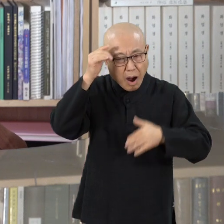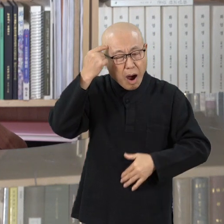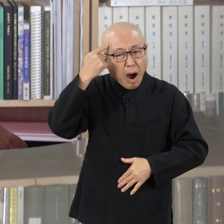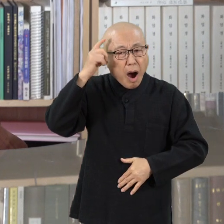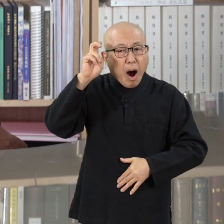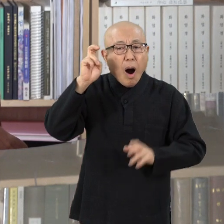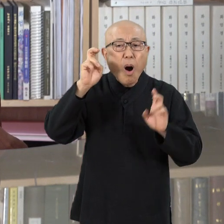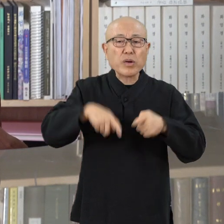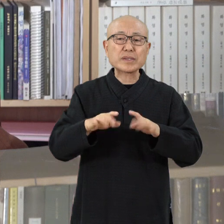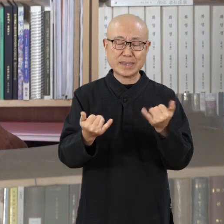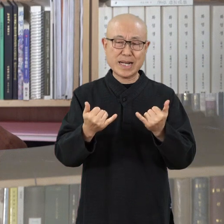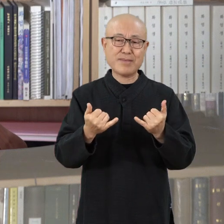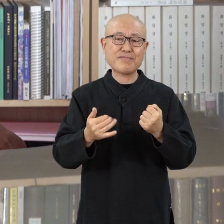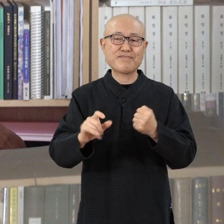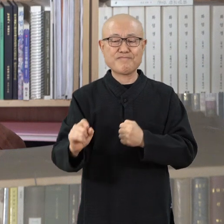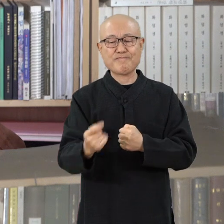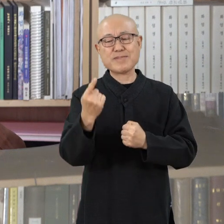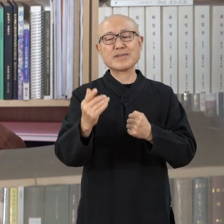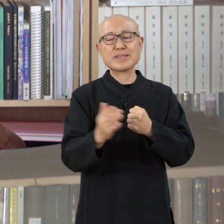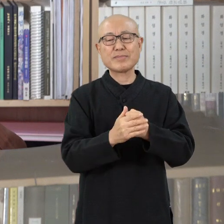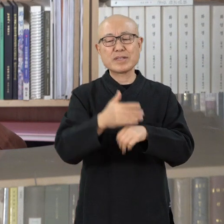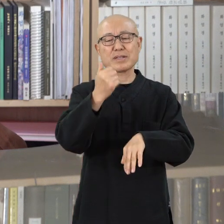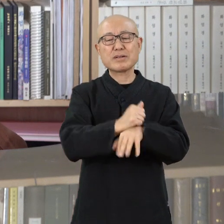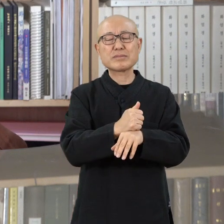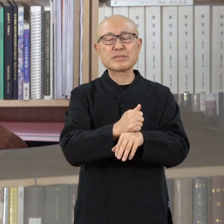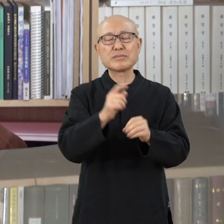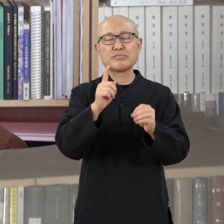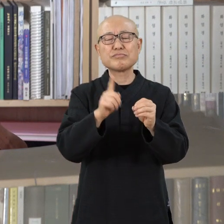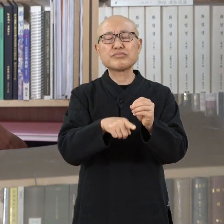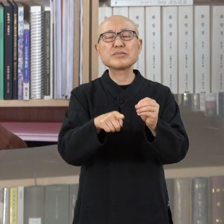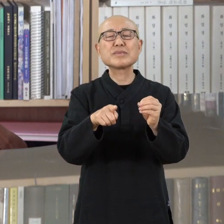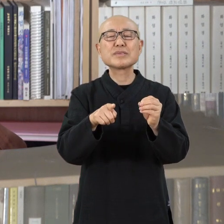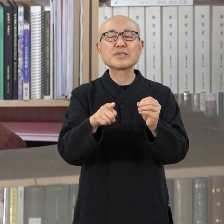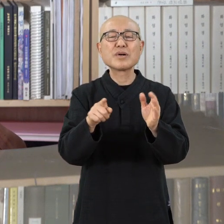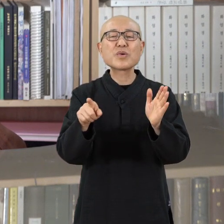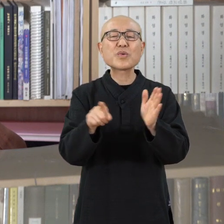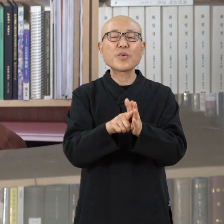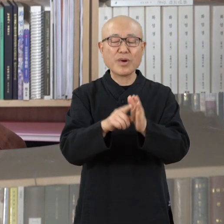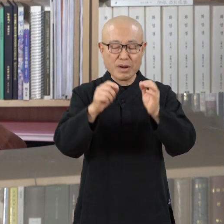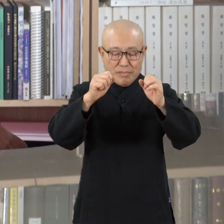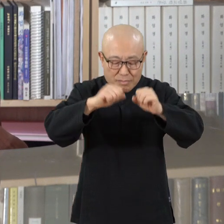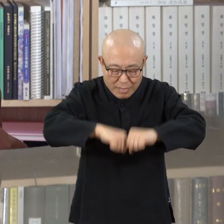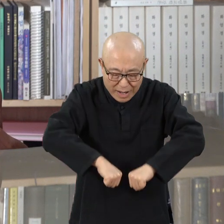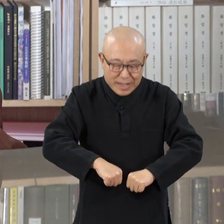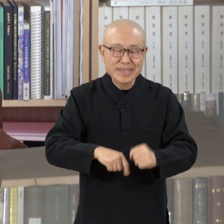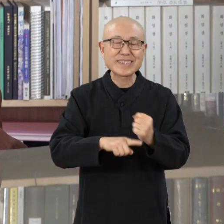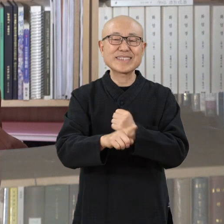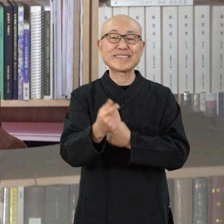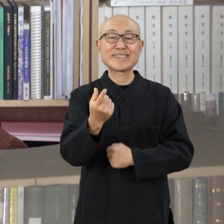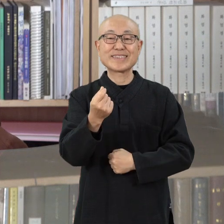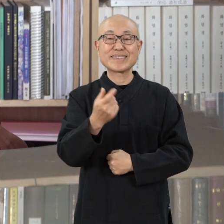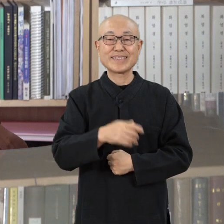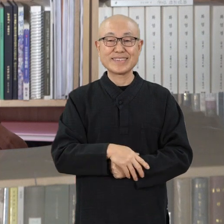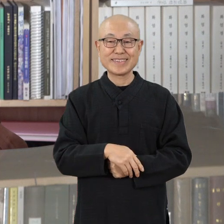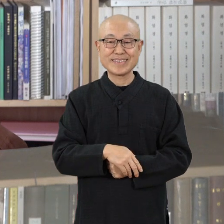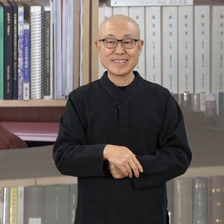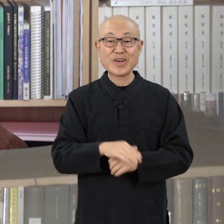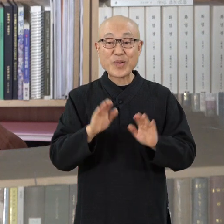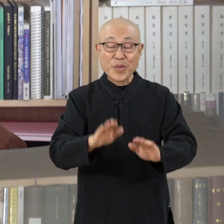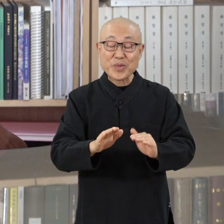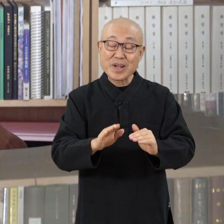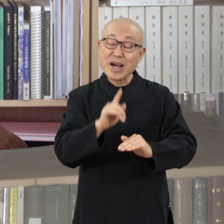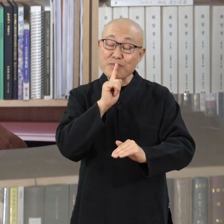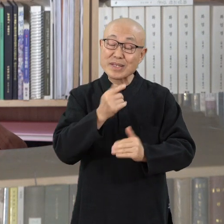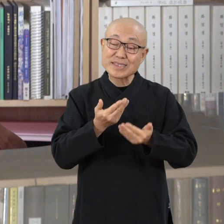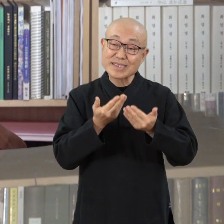불교는 패망하게 된다, 이런 가르침이에요. 여기에 의거해서 오늘 말씀드리는 것도